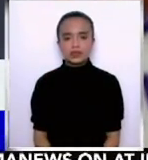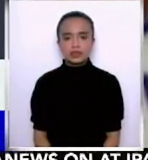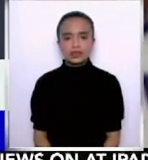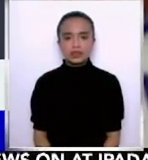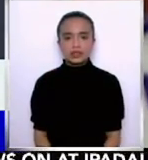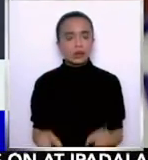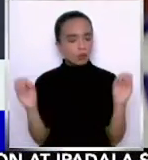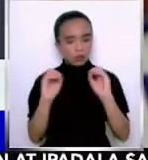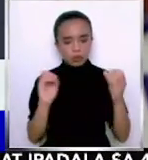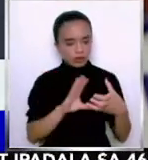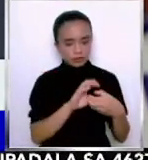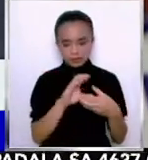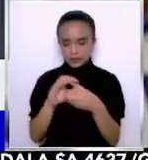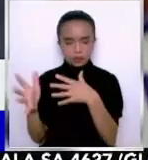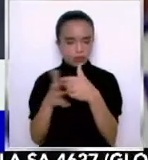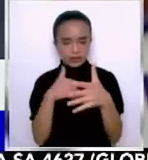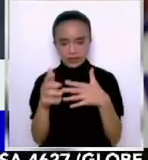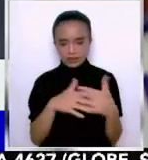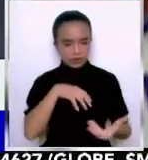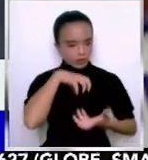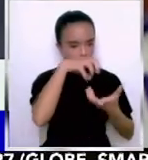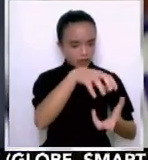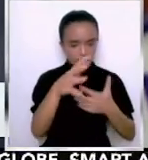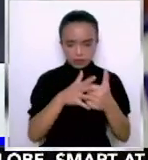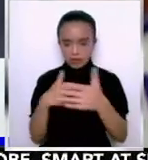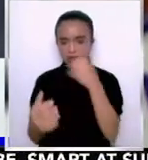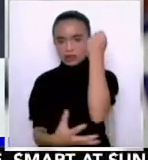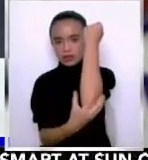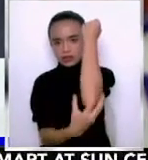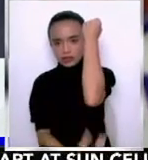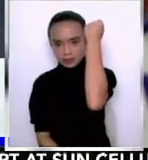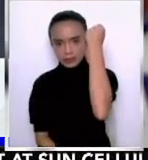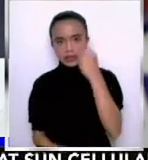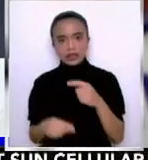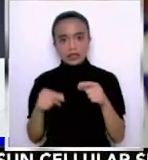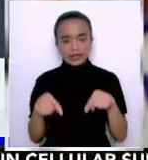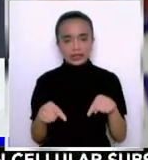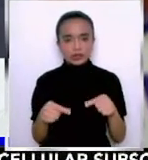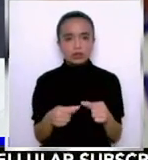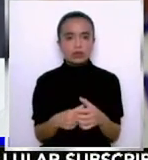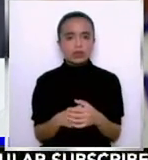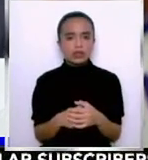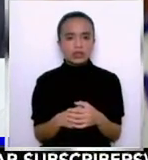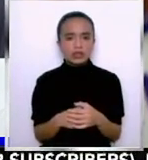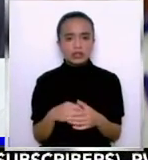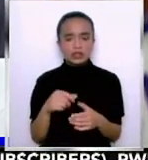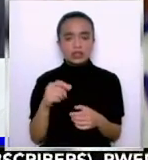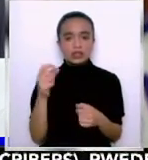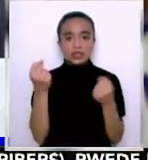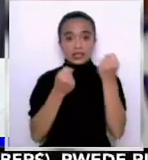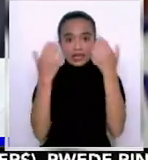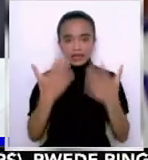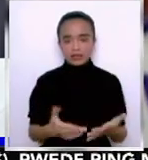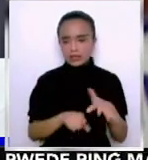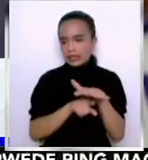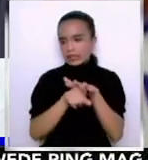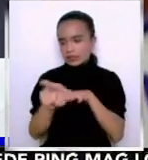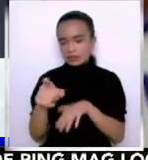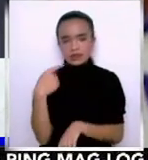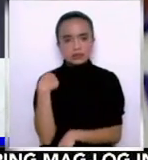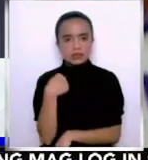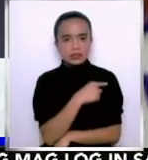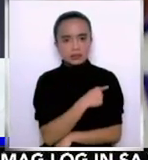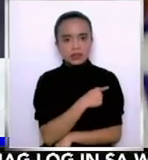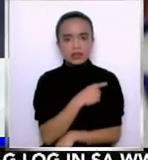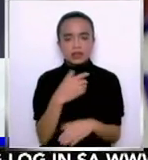maging mayaman ka at maging mahirap. Tumakbo po itong si Mr. Anton Vicente at nag-conduct nga po tayo ng manhunt